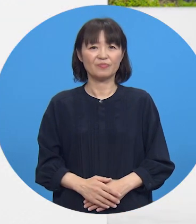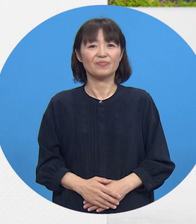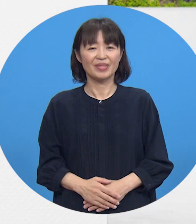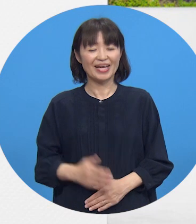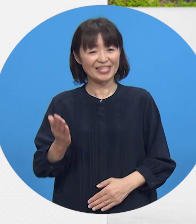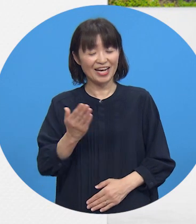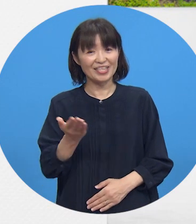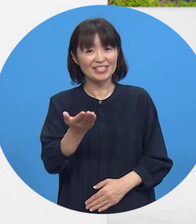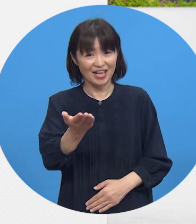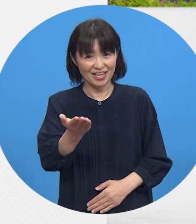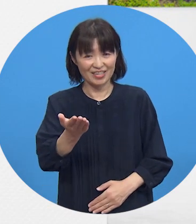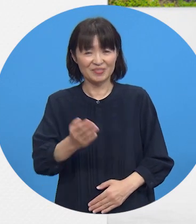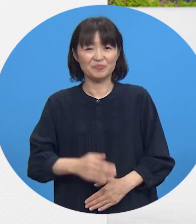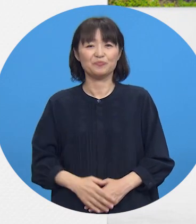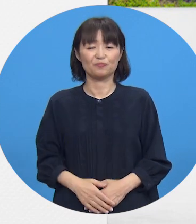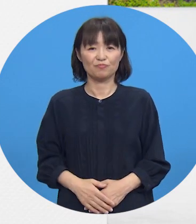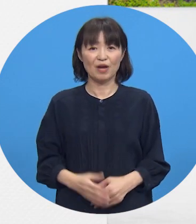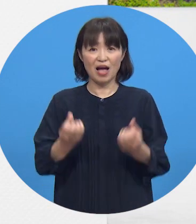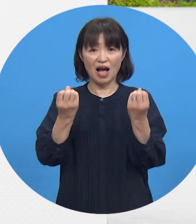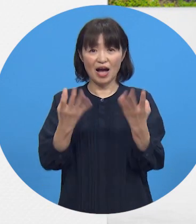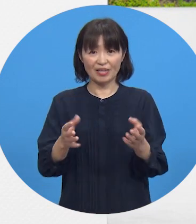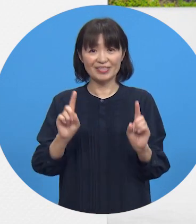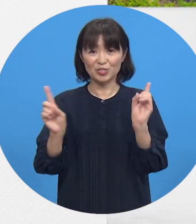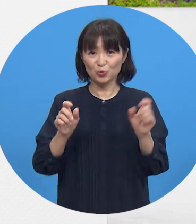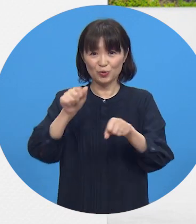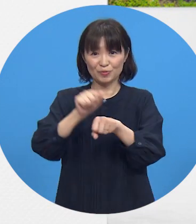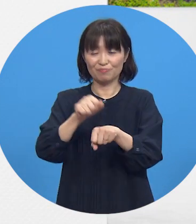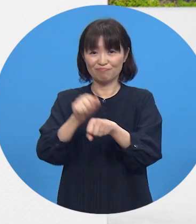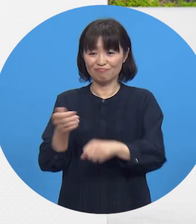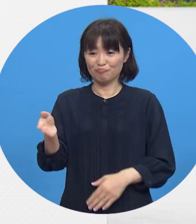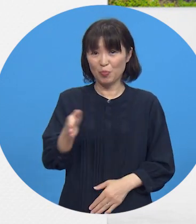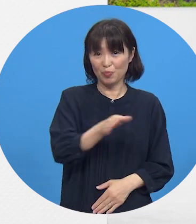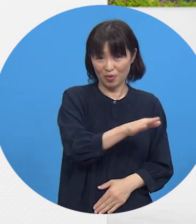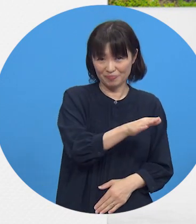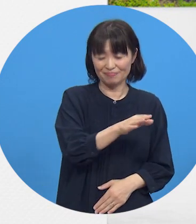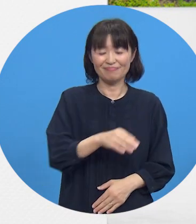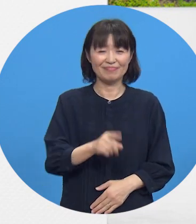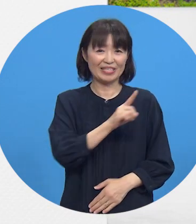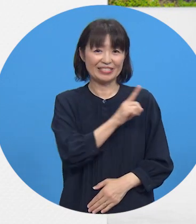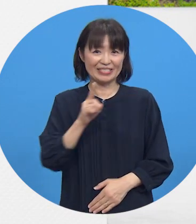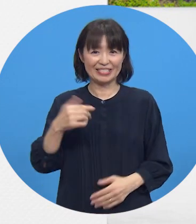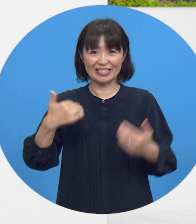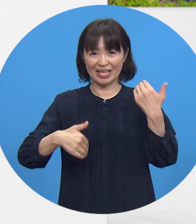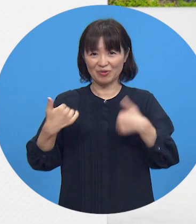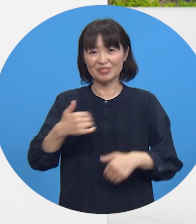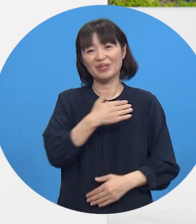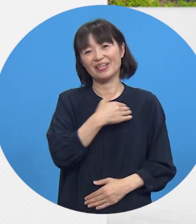いかがでしたか？新しい遊具がたくさんできて一日中楽しめますよ。